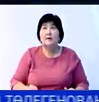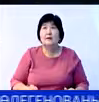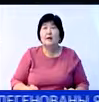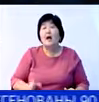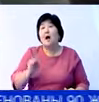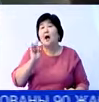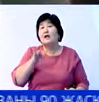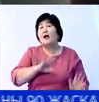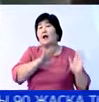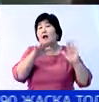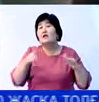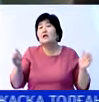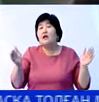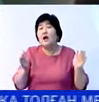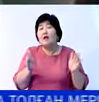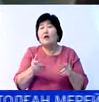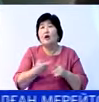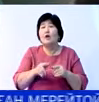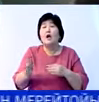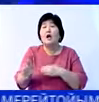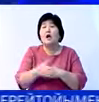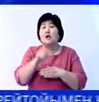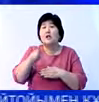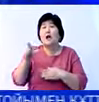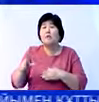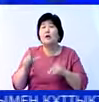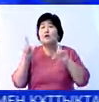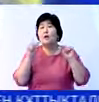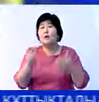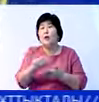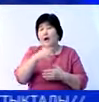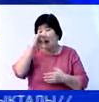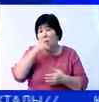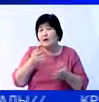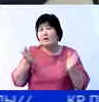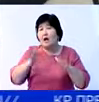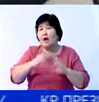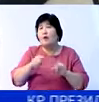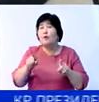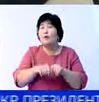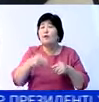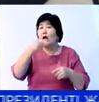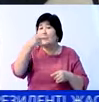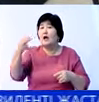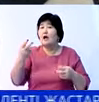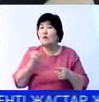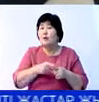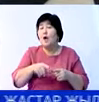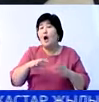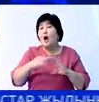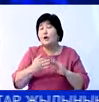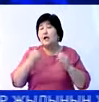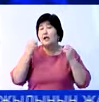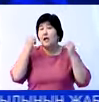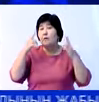Арал теңізінің тартылуы елден үдере көшкен балықшылар қиын жағдайда қалған қазақ ауыл. Қойылымның негізгі тақырыбы осы. Аудандық мәдениет үйінің